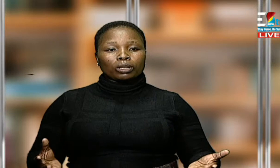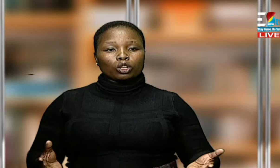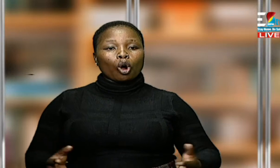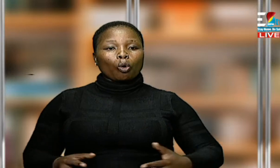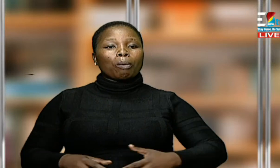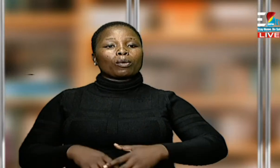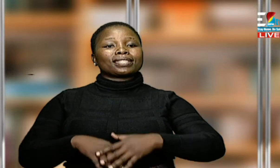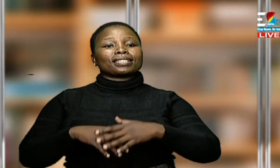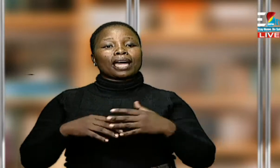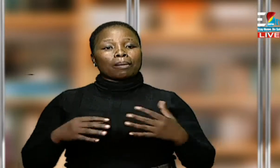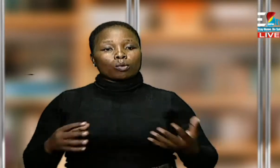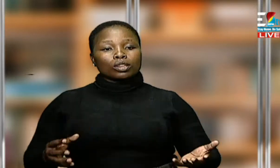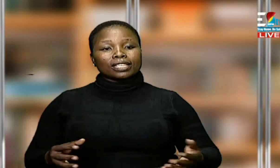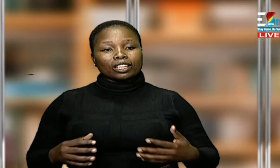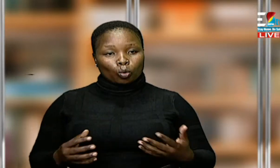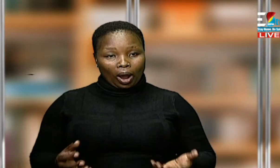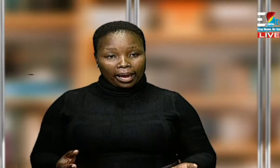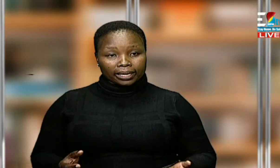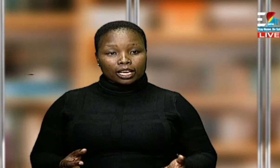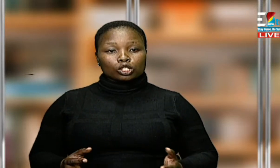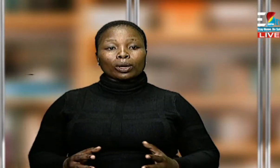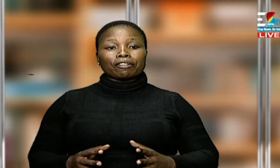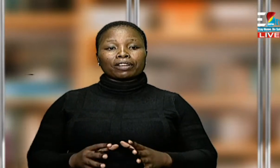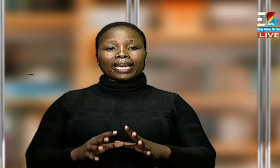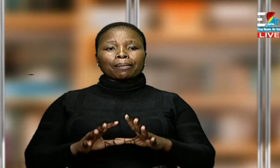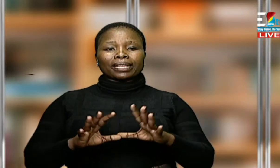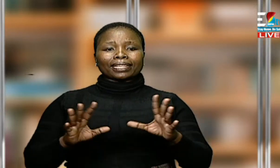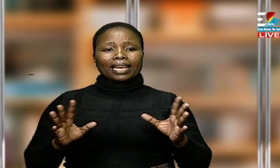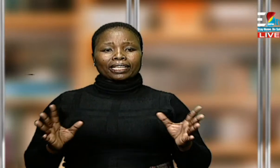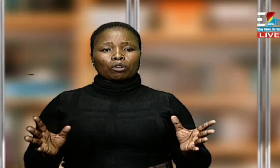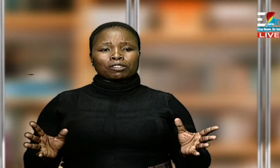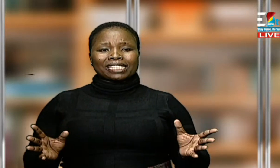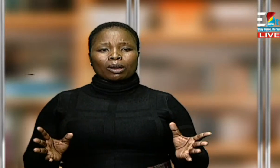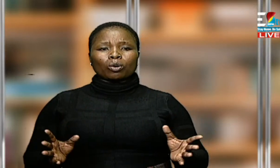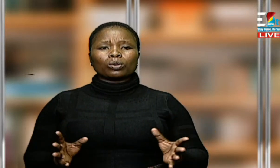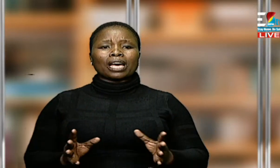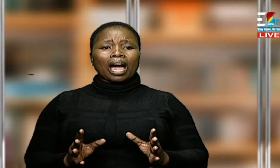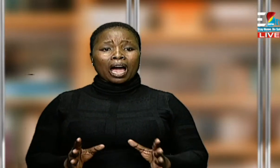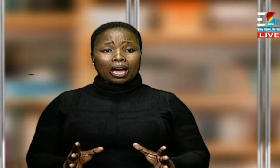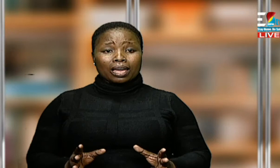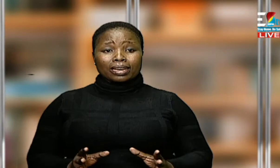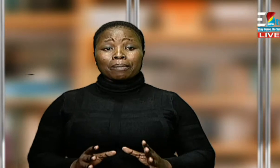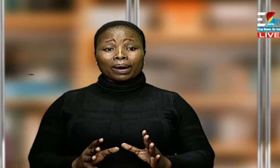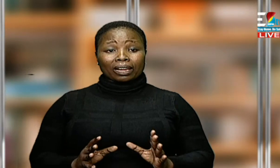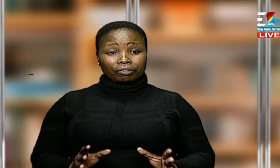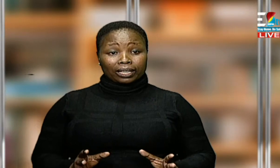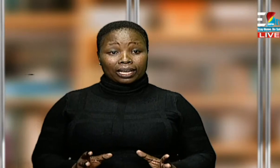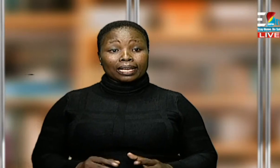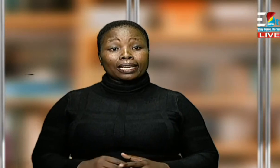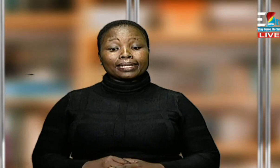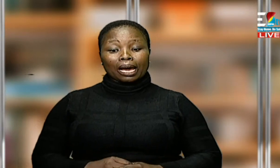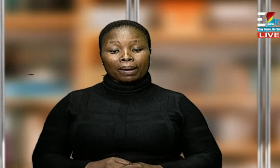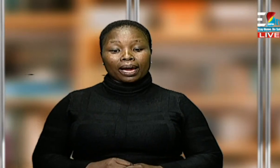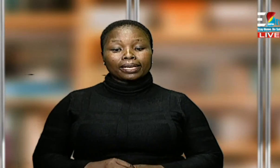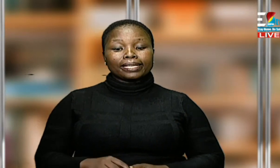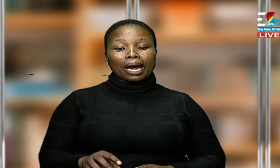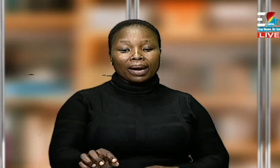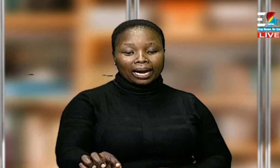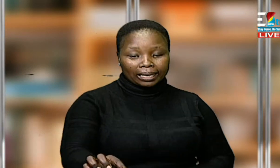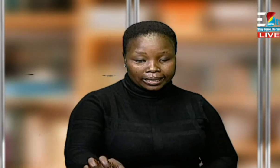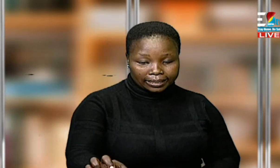yini umlilo ubangwe isincamo seligwayi so kuyavele kuyamcacela ke nalofundisa indzaba yakho ukuthi ha nembala vele